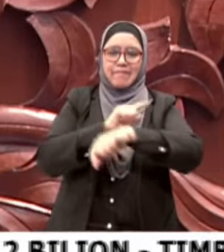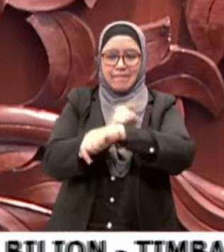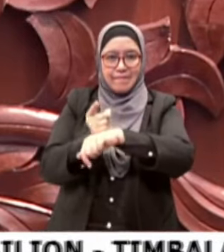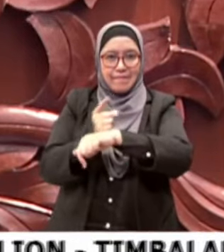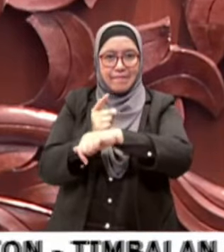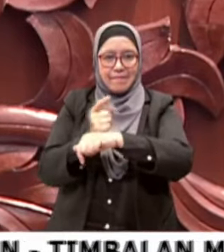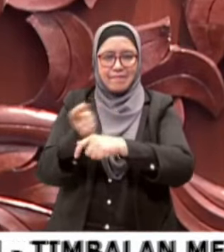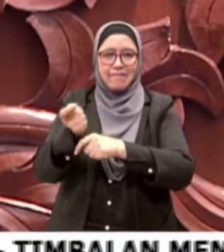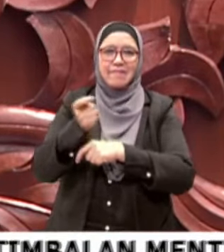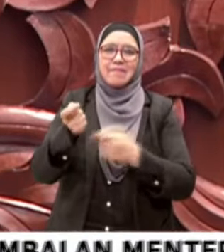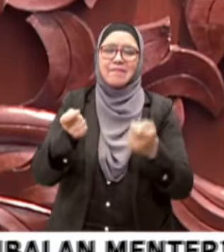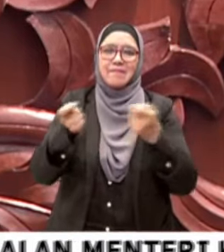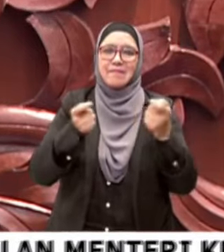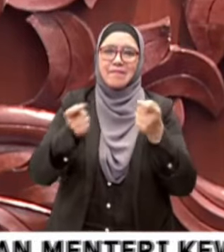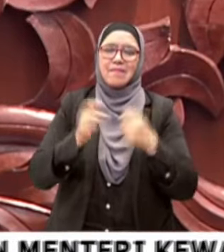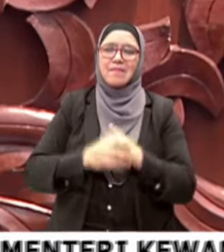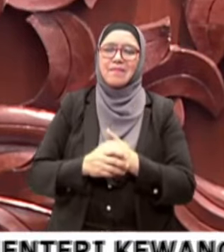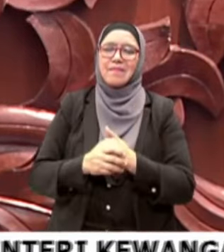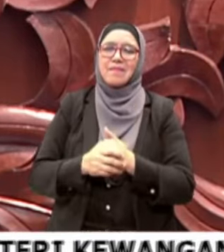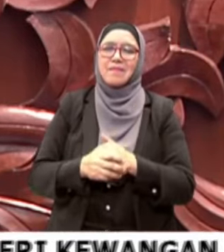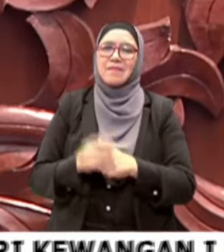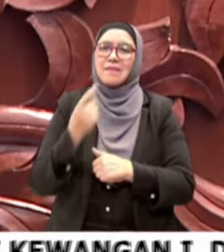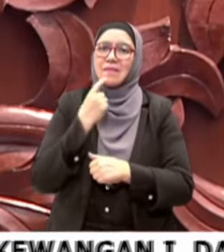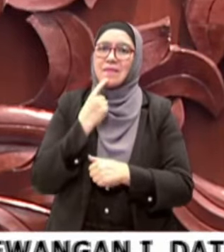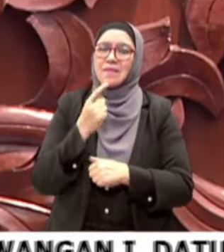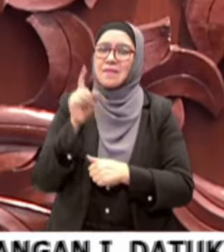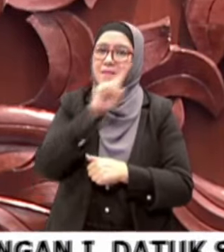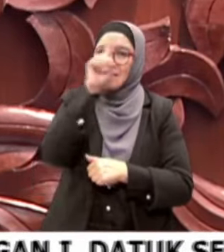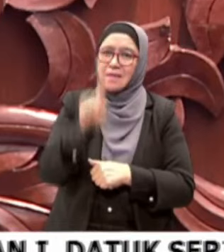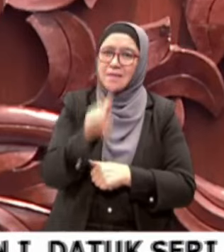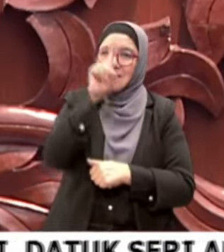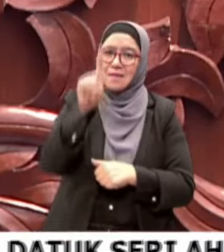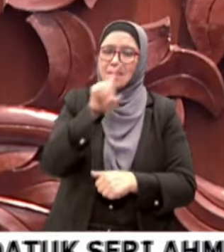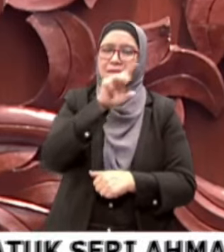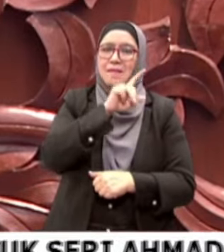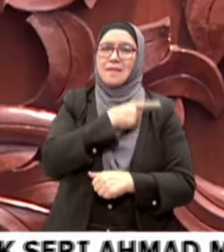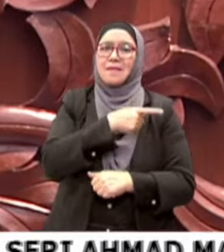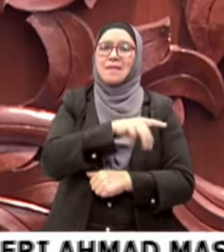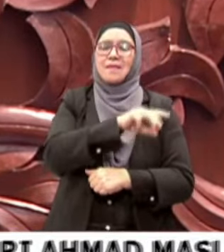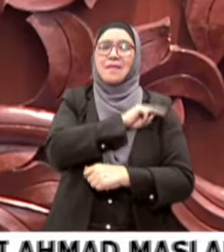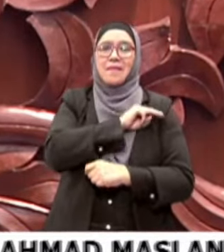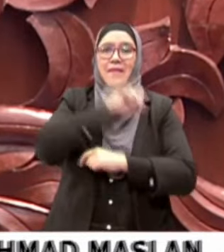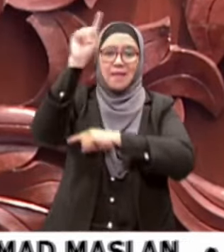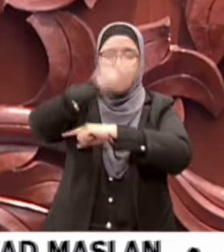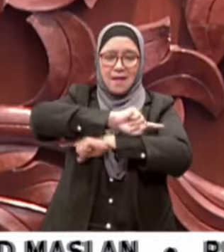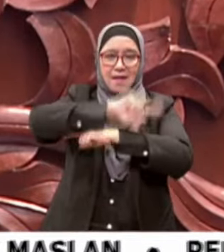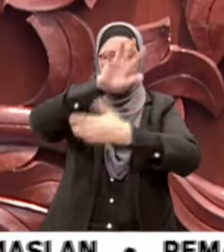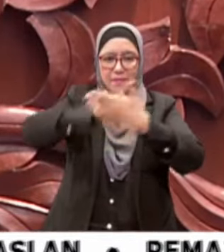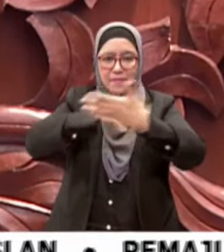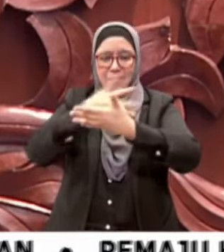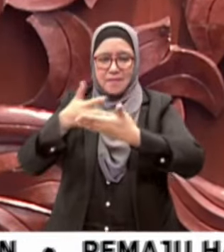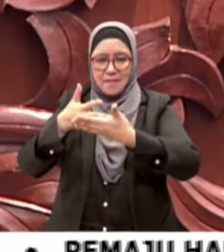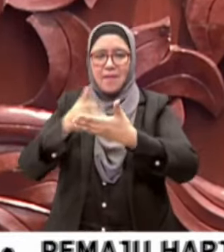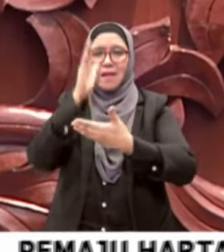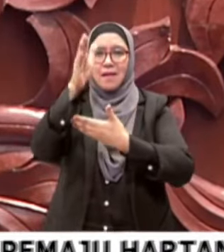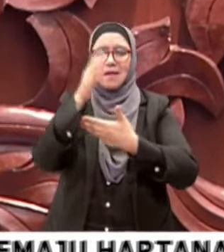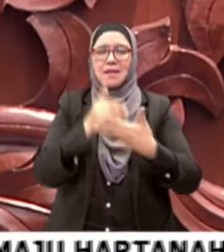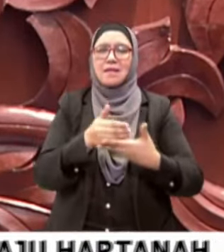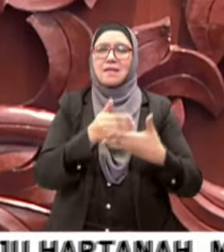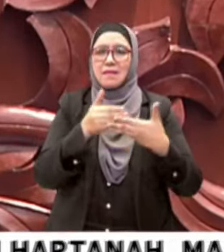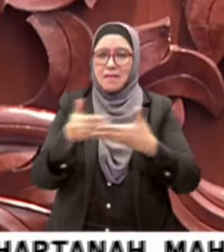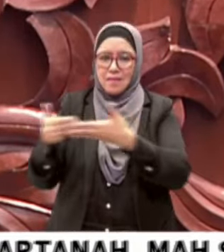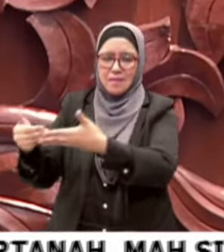pelaksanaan Kementerian menjawab semasa sesi pertanyaan-pertanyaan bagi Jawa lisan pada hari ini disentuh akan diteruskan dan salinan